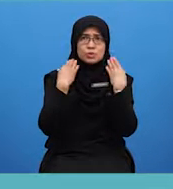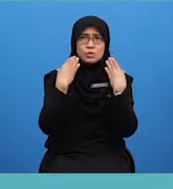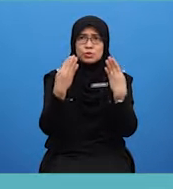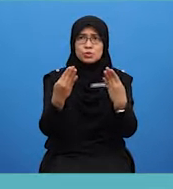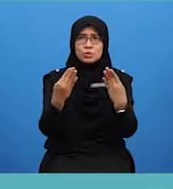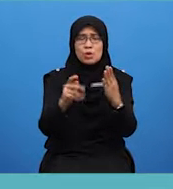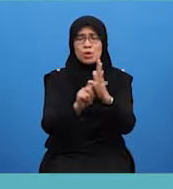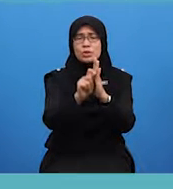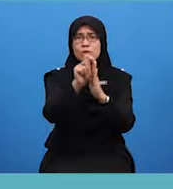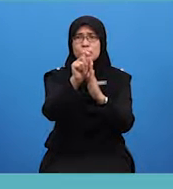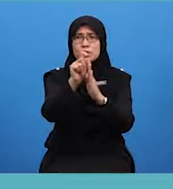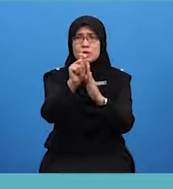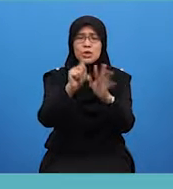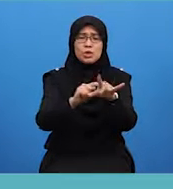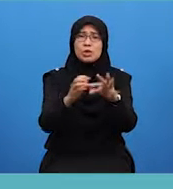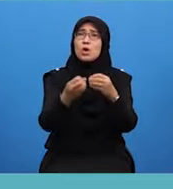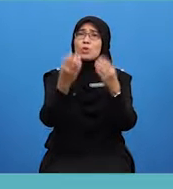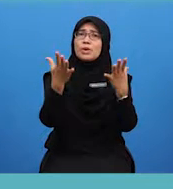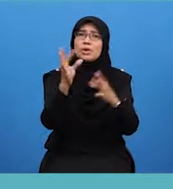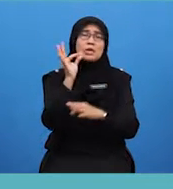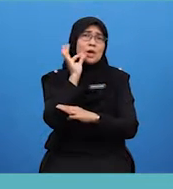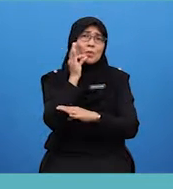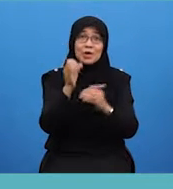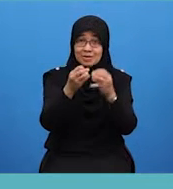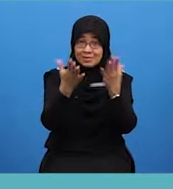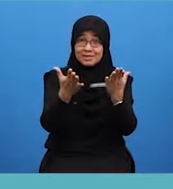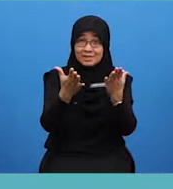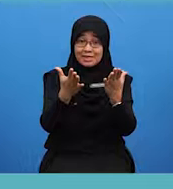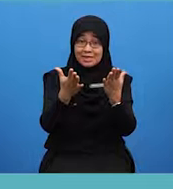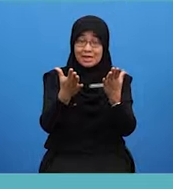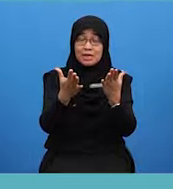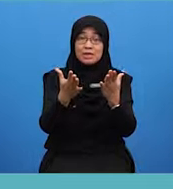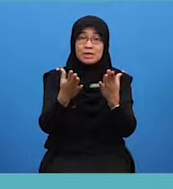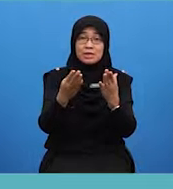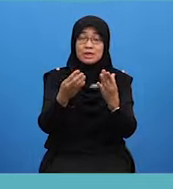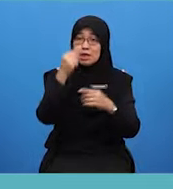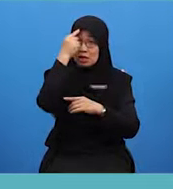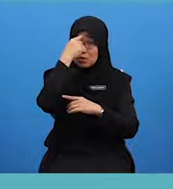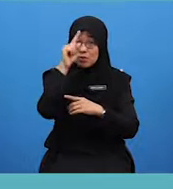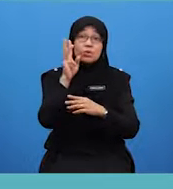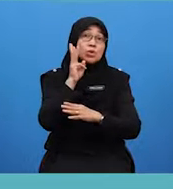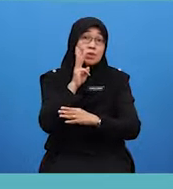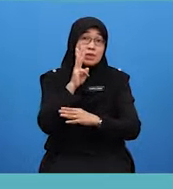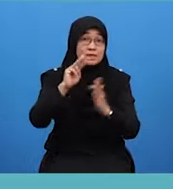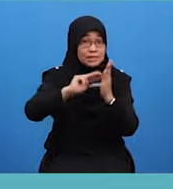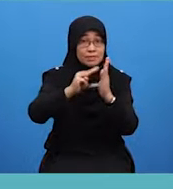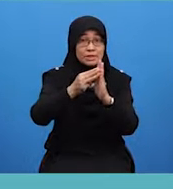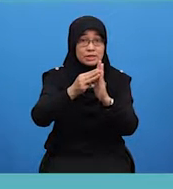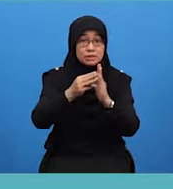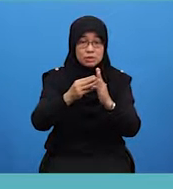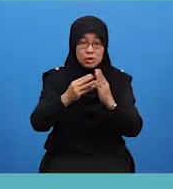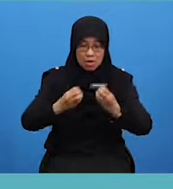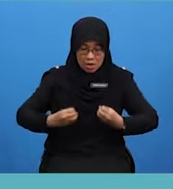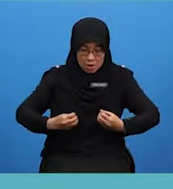yang banyak dan menghasilkan buah-buahan yang banyak. Subur di sini untuk wanita pula bermaksud ovum